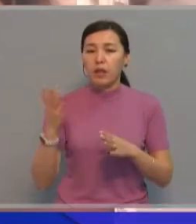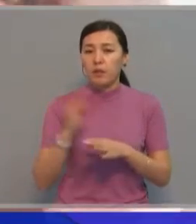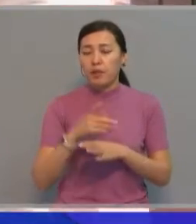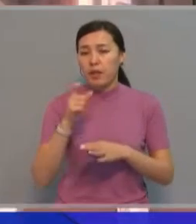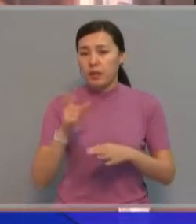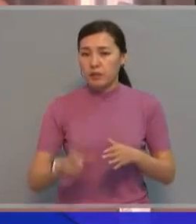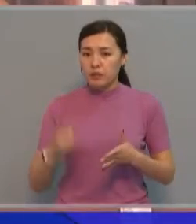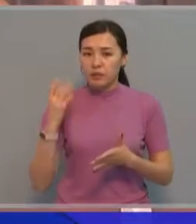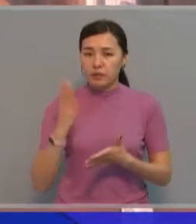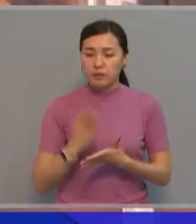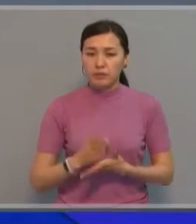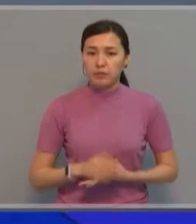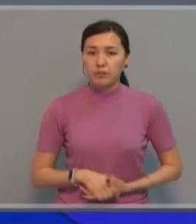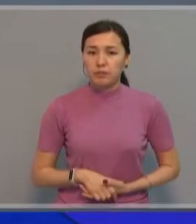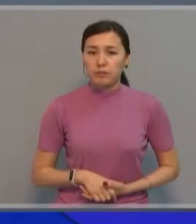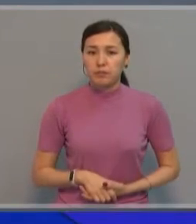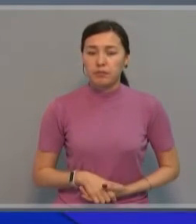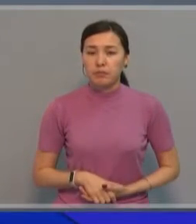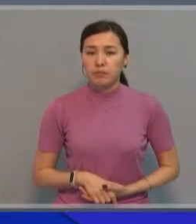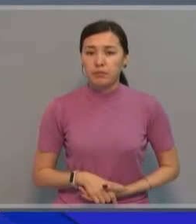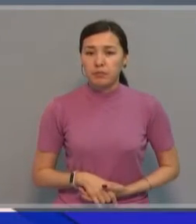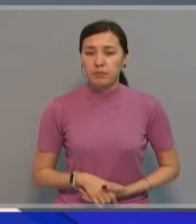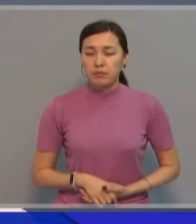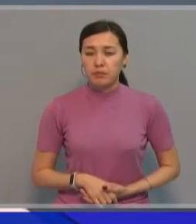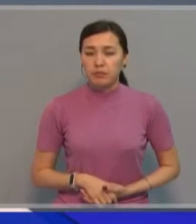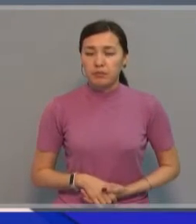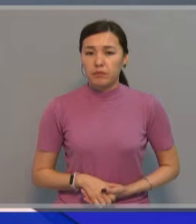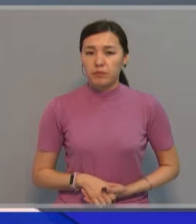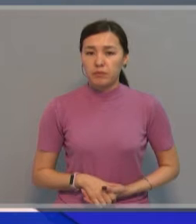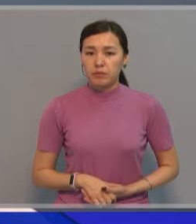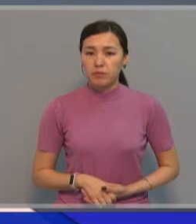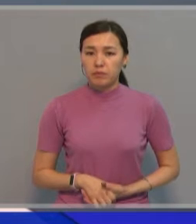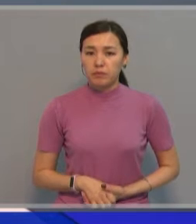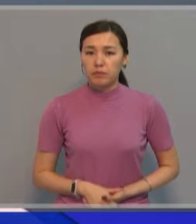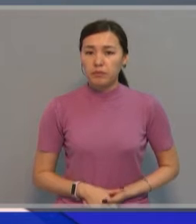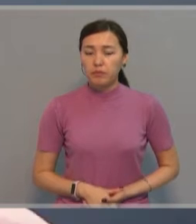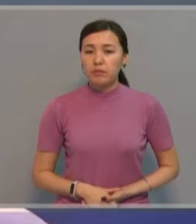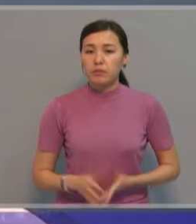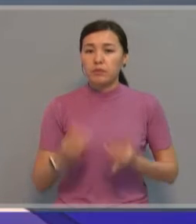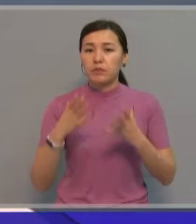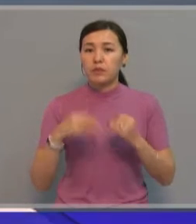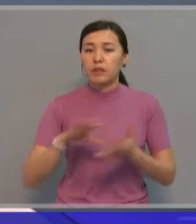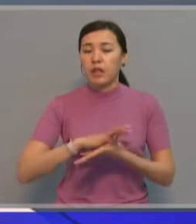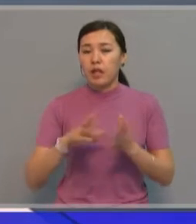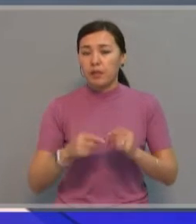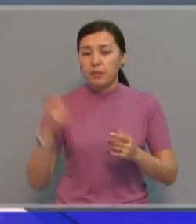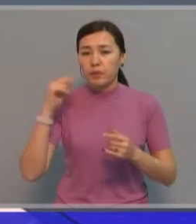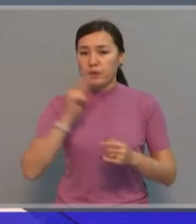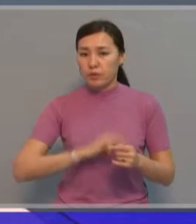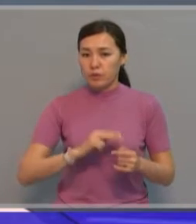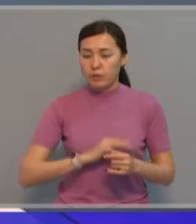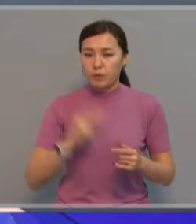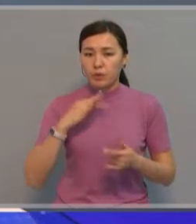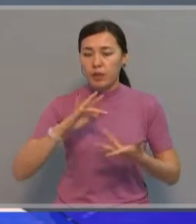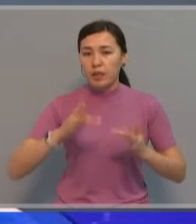жүргендер де жеткілікті. Все мы знаем, что сейчас время, когда... Қазіргі таңда барлығына белгілі жұмыстың